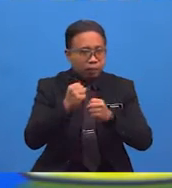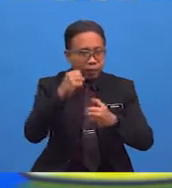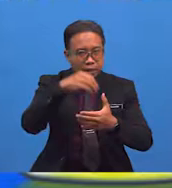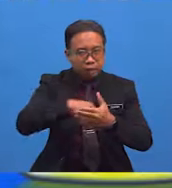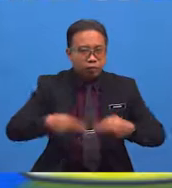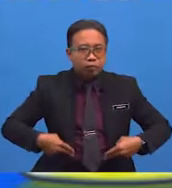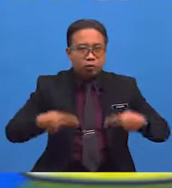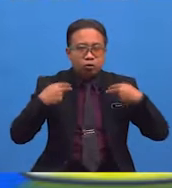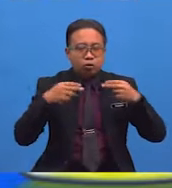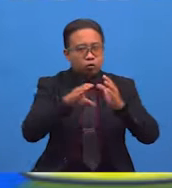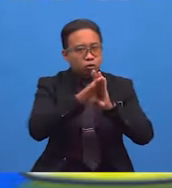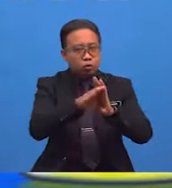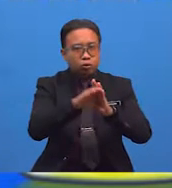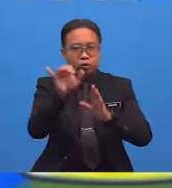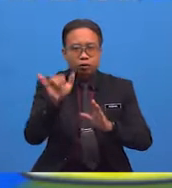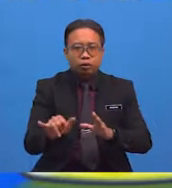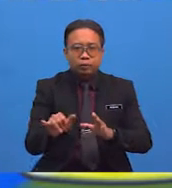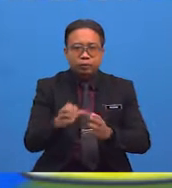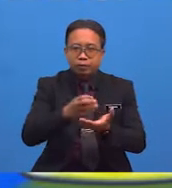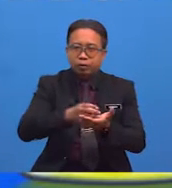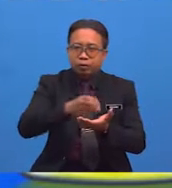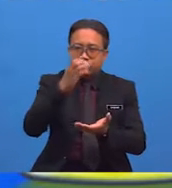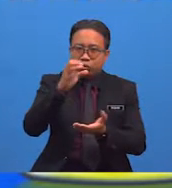kehidupan. Contohnya, botol jam yang ketat